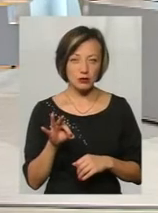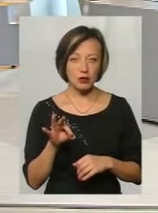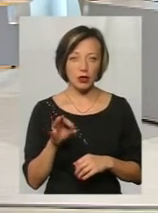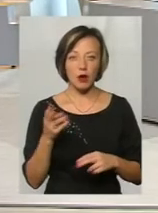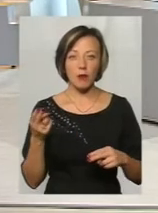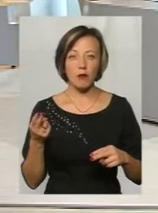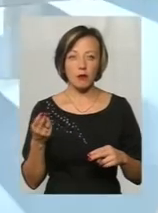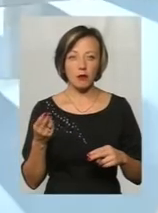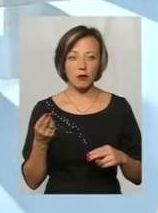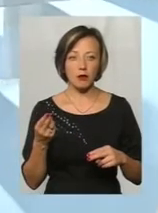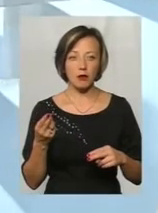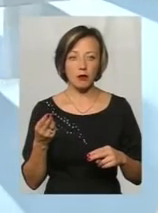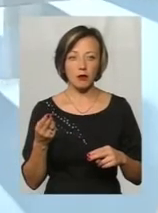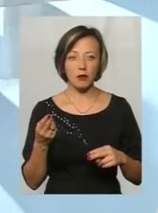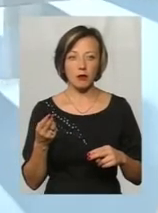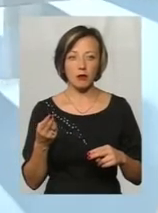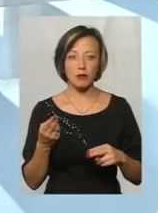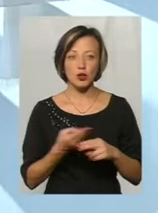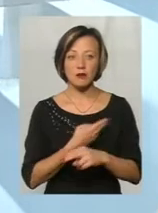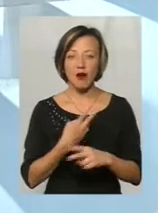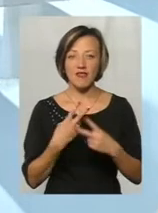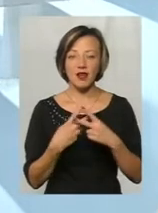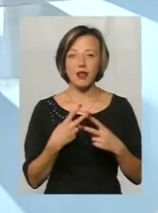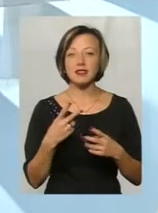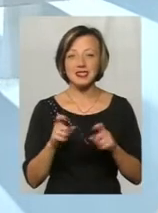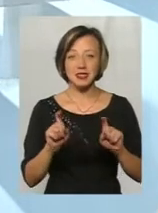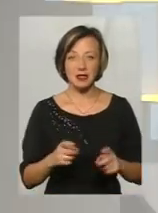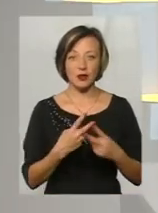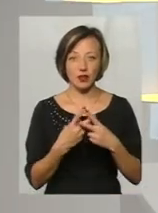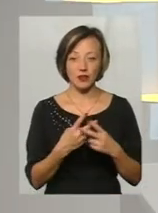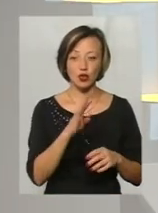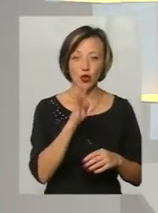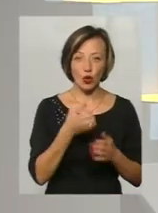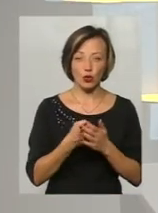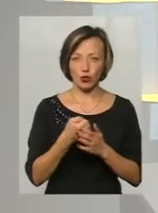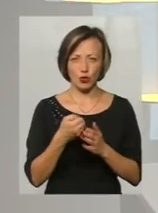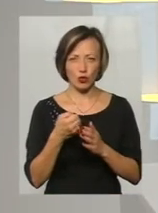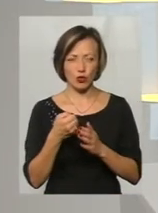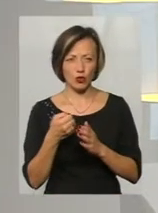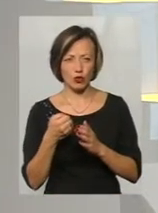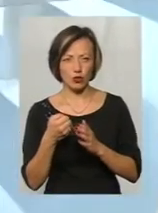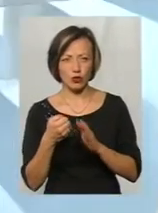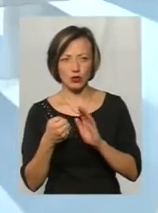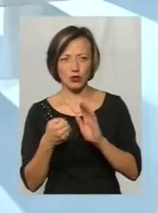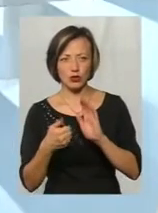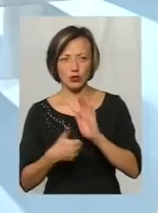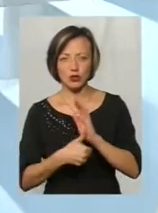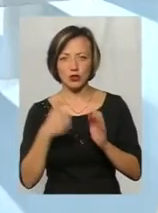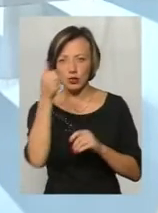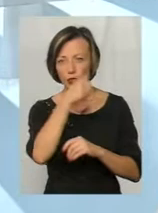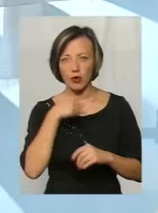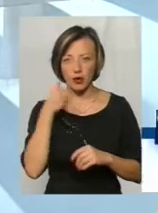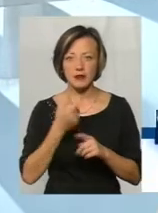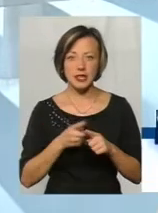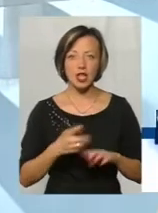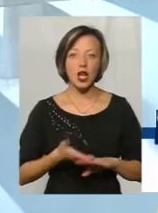відповідальність – це позбавлення волі на строк від 5 до 8 років. Тобто це є тяжкий злочин. І, відповідно, людина буде відповідати як за